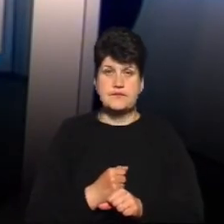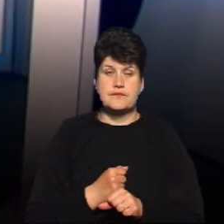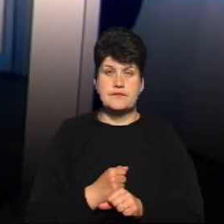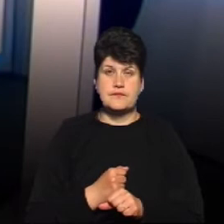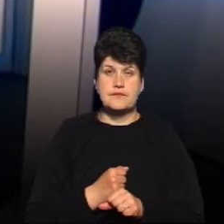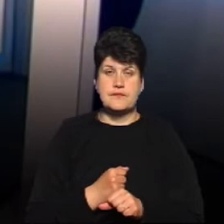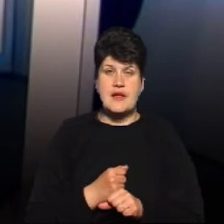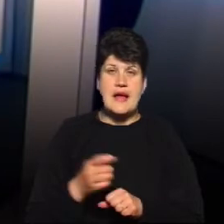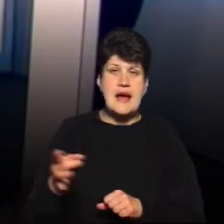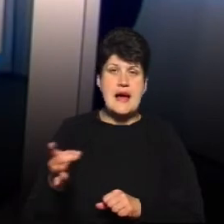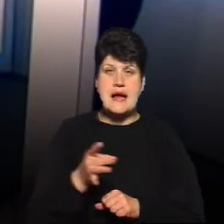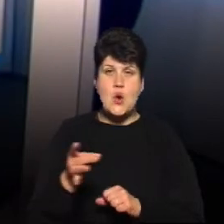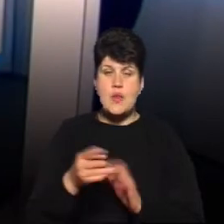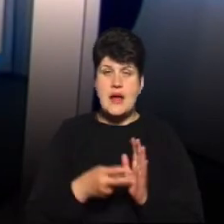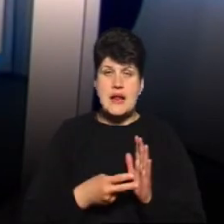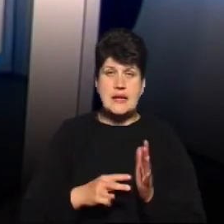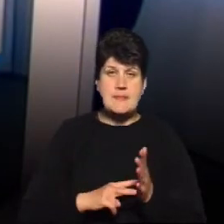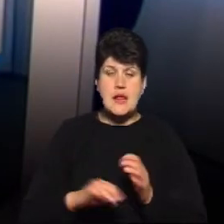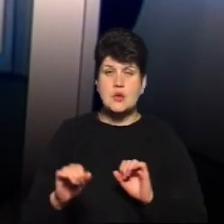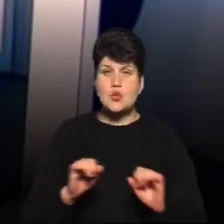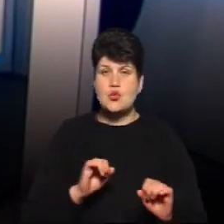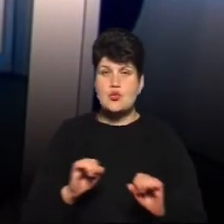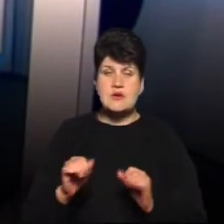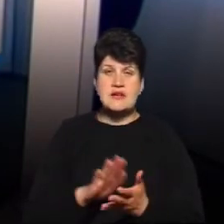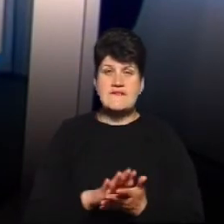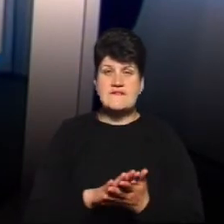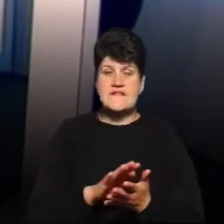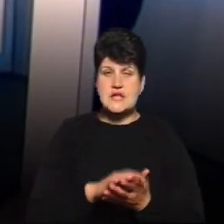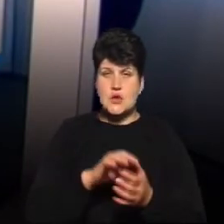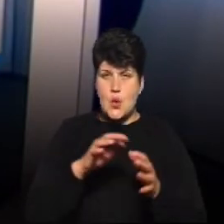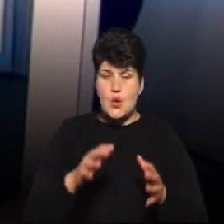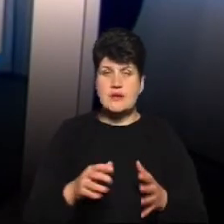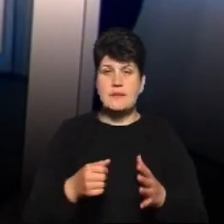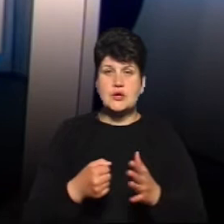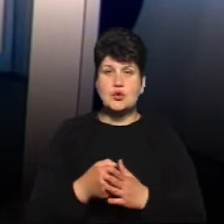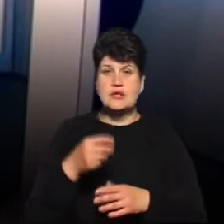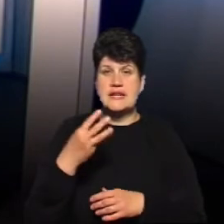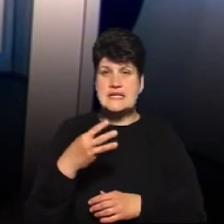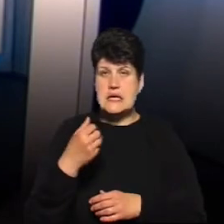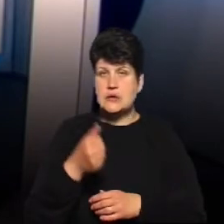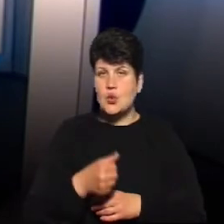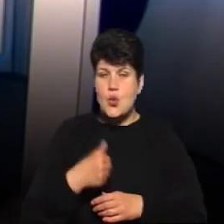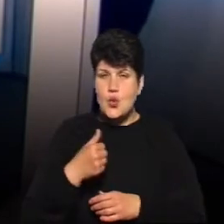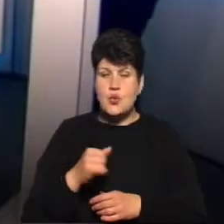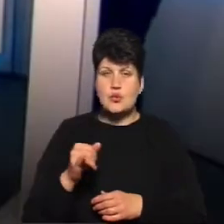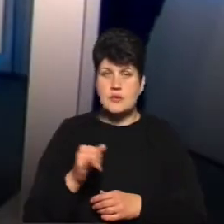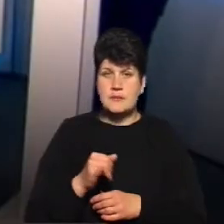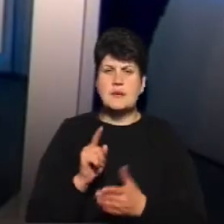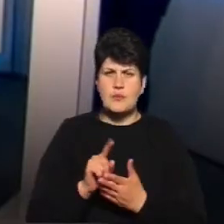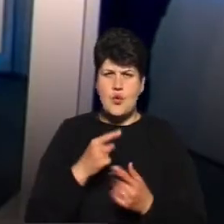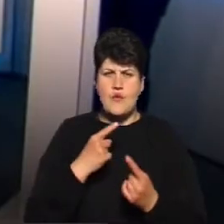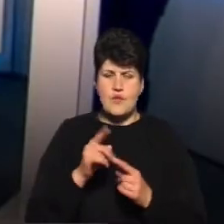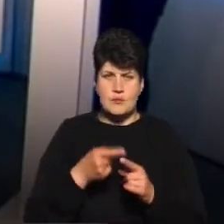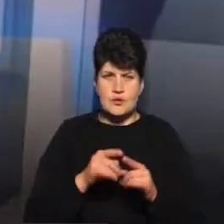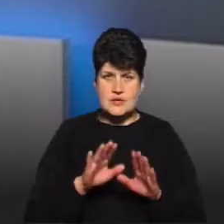регіональний план управління відходами до 30-го року. При тому ми обов'язково ще поговоримо в другій частині